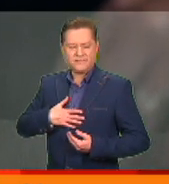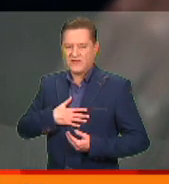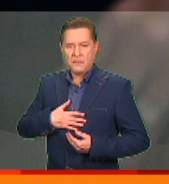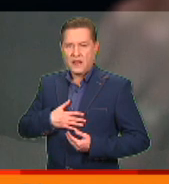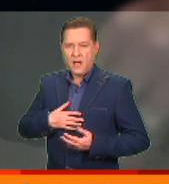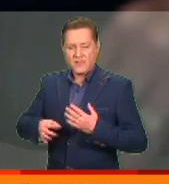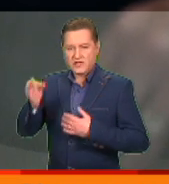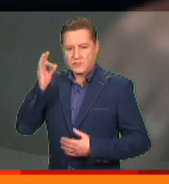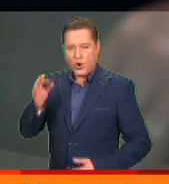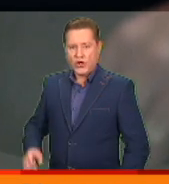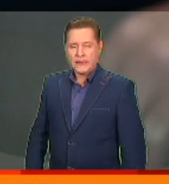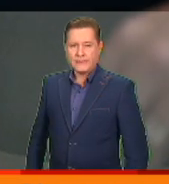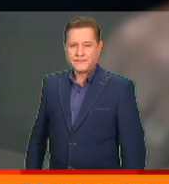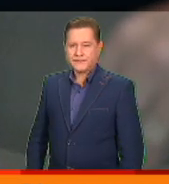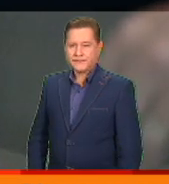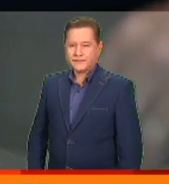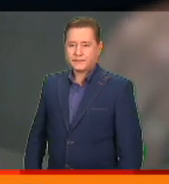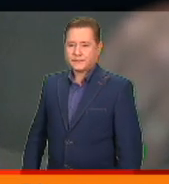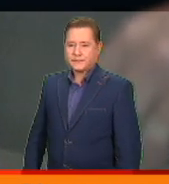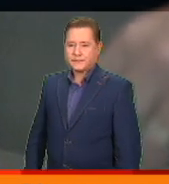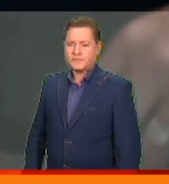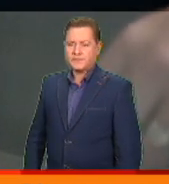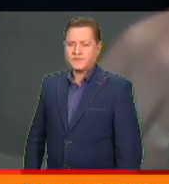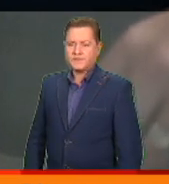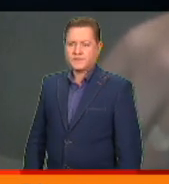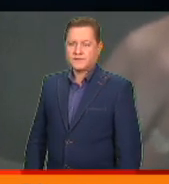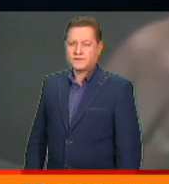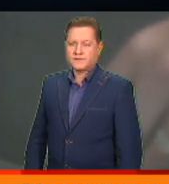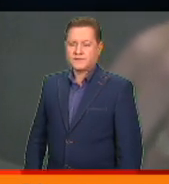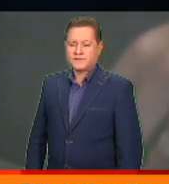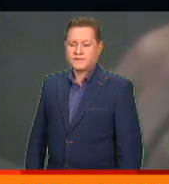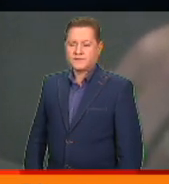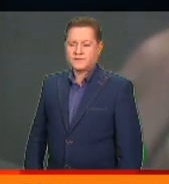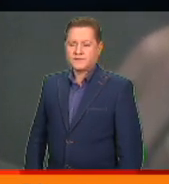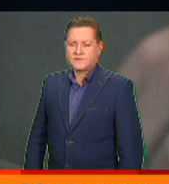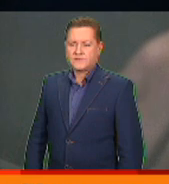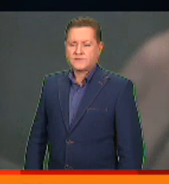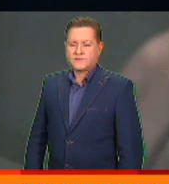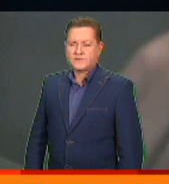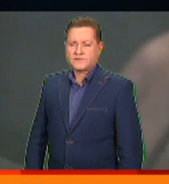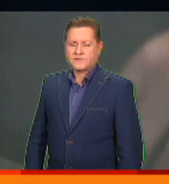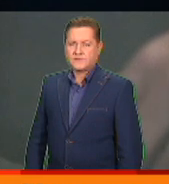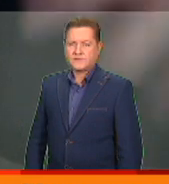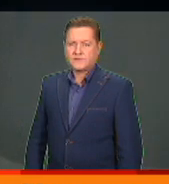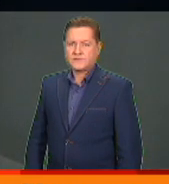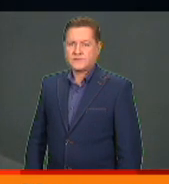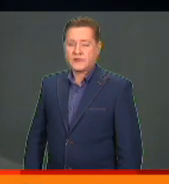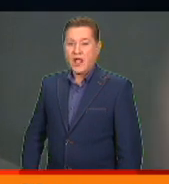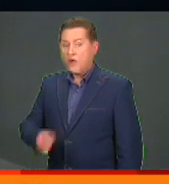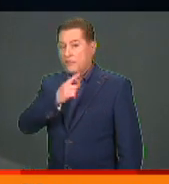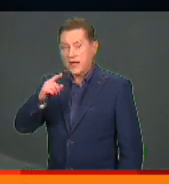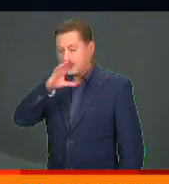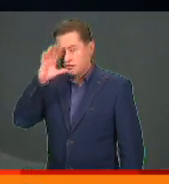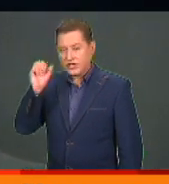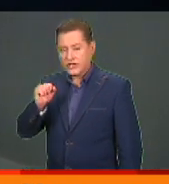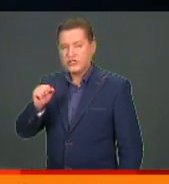спогади. It's all right. She struggled quite a bit with bad dreams. Спершу їй снилися кошмари. Тому